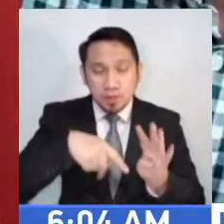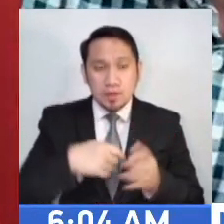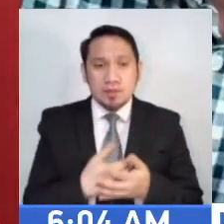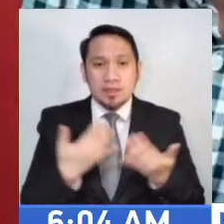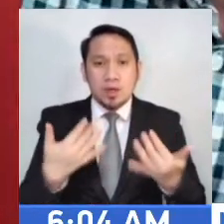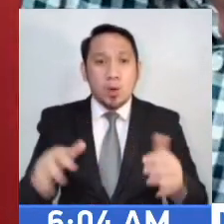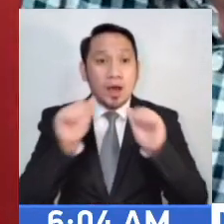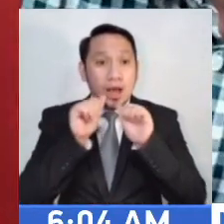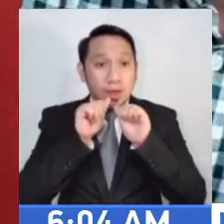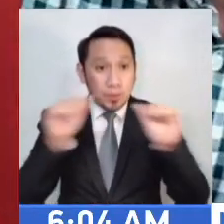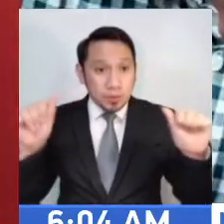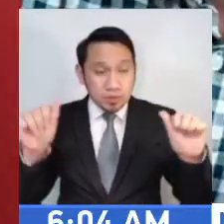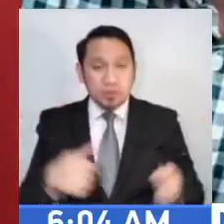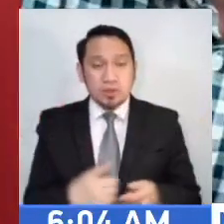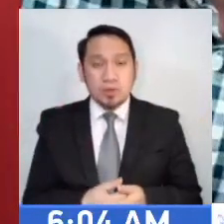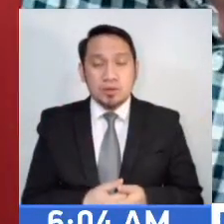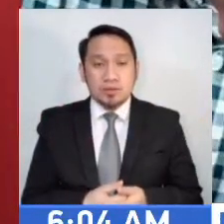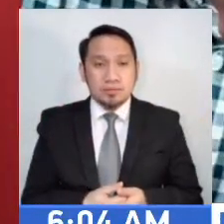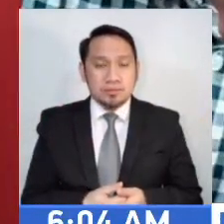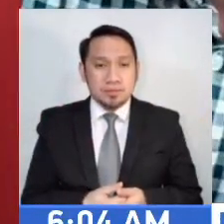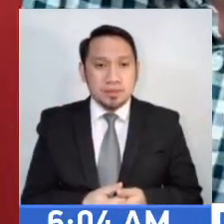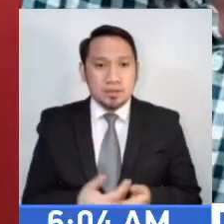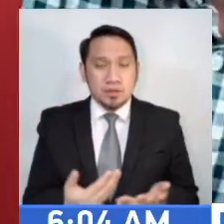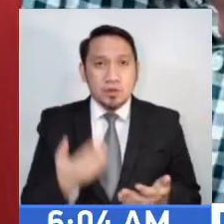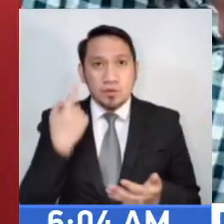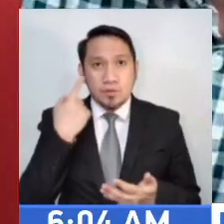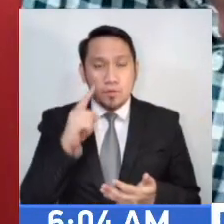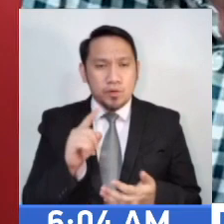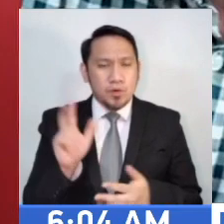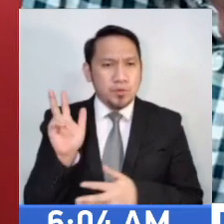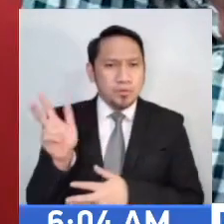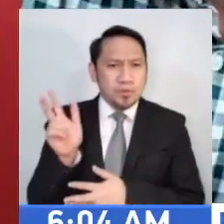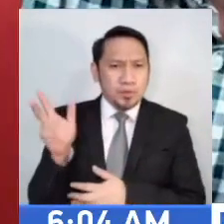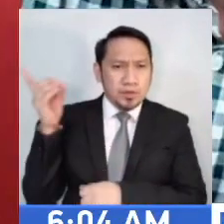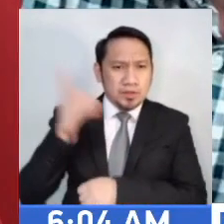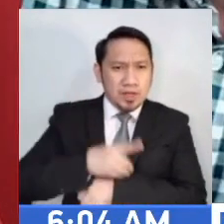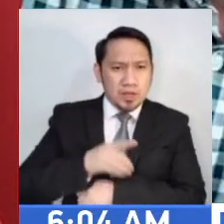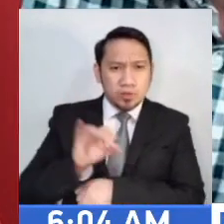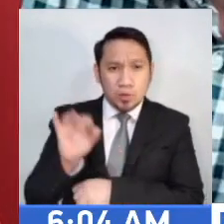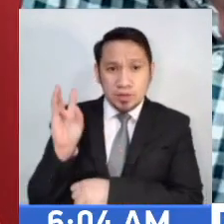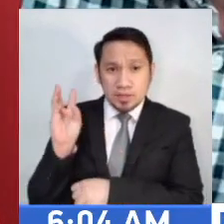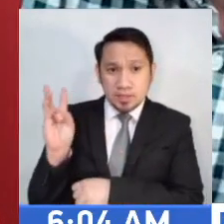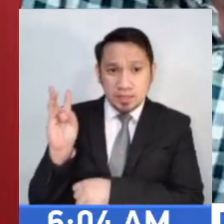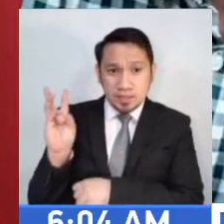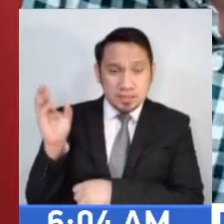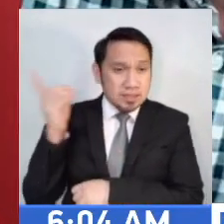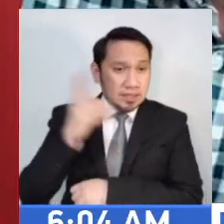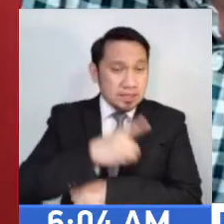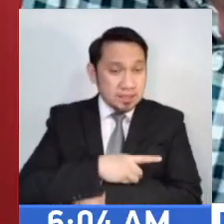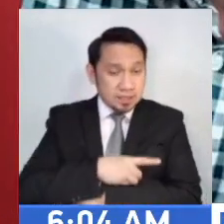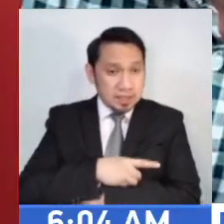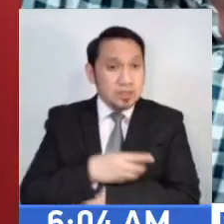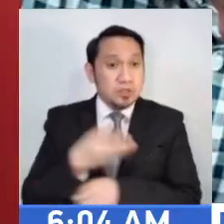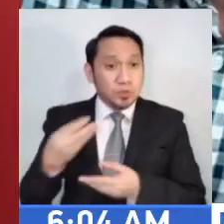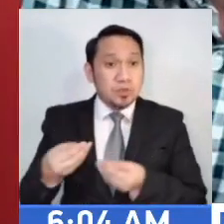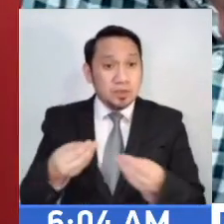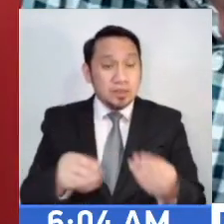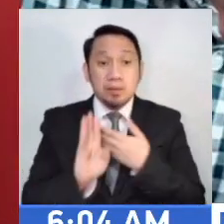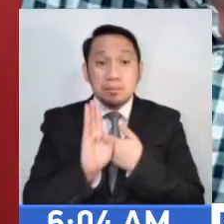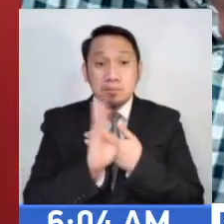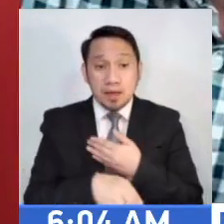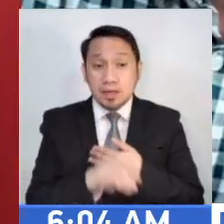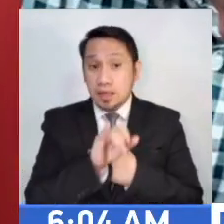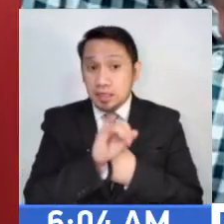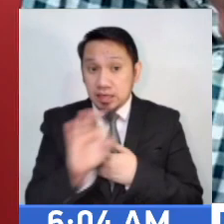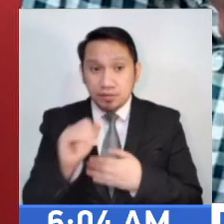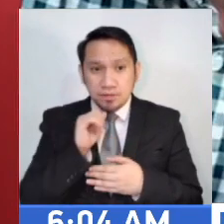magbibigay tayo ng ika nga amnesty for about 30 days o 60 days na isurrender nila. Kung hindi, magsasampa ho tayo